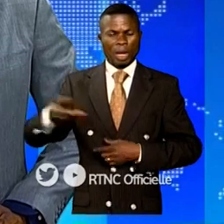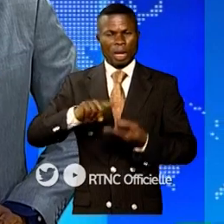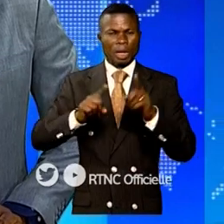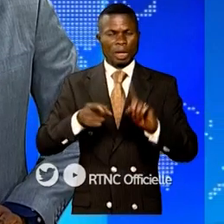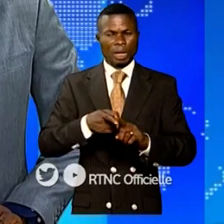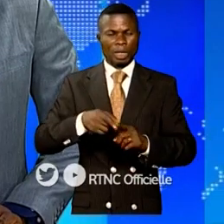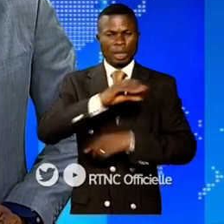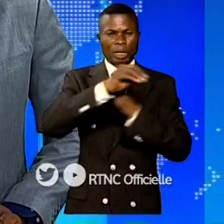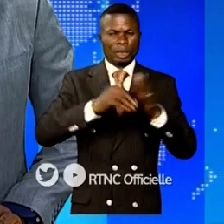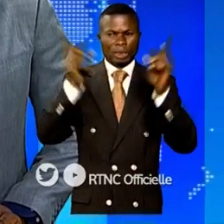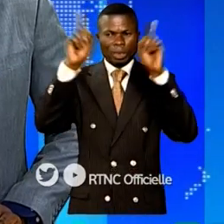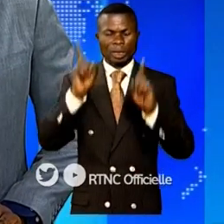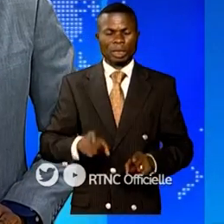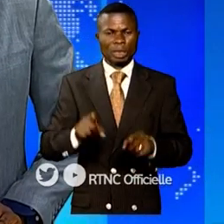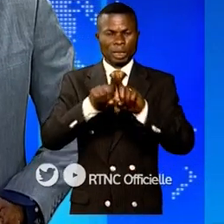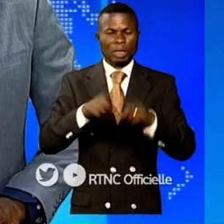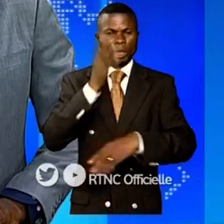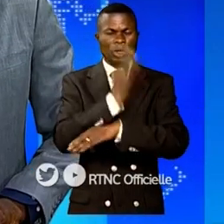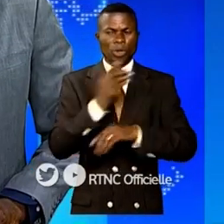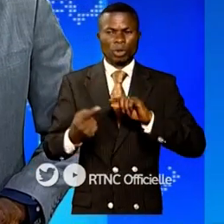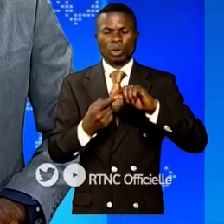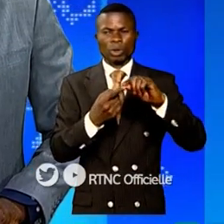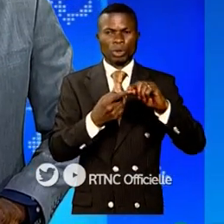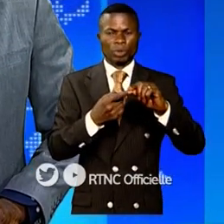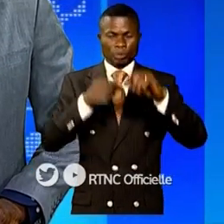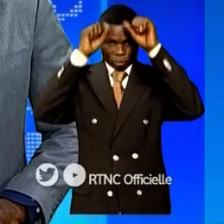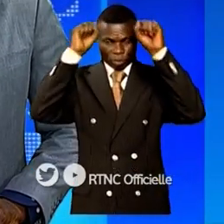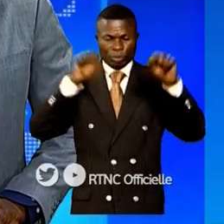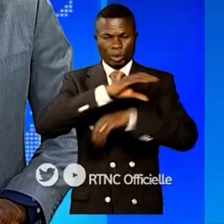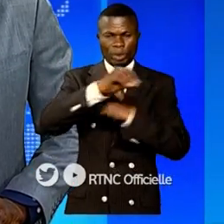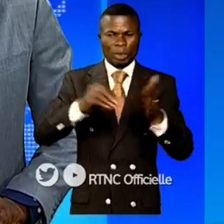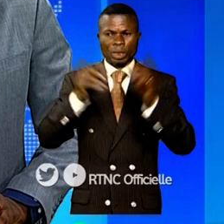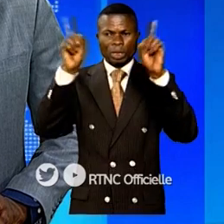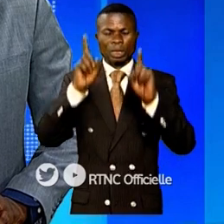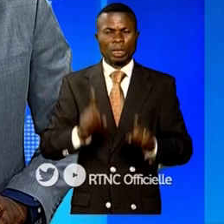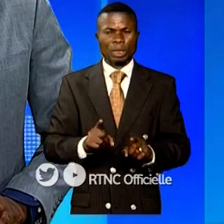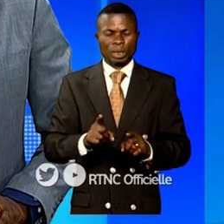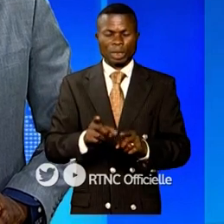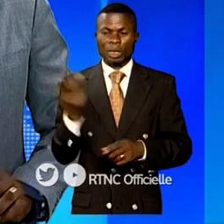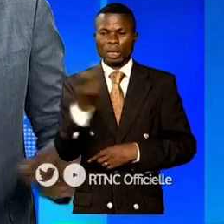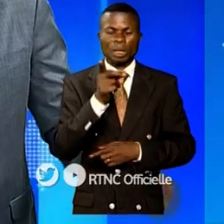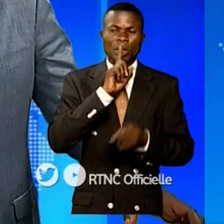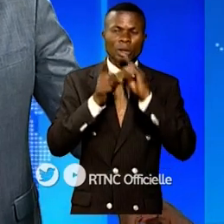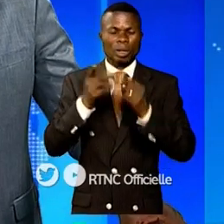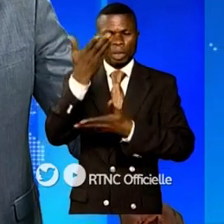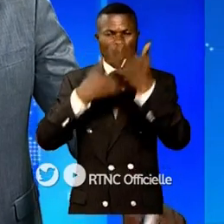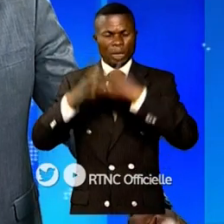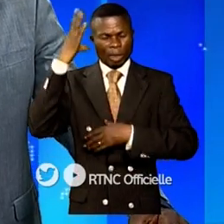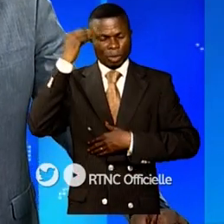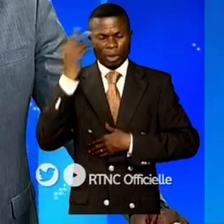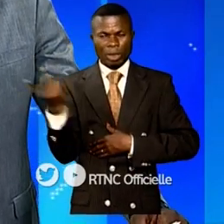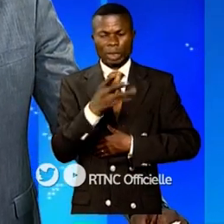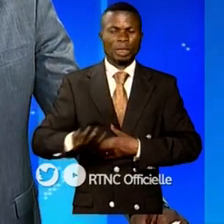Joachim Kokaté, qui est en même temps conseiller spécial du chef de l'État centrafricain. Les partages d'expériences entre les deux